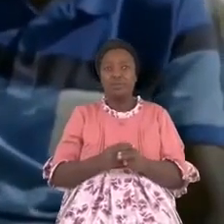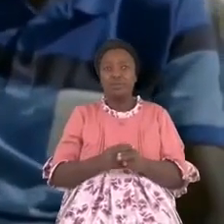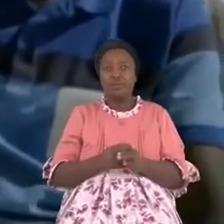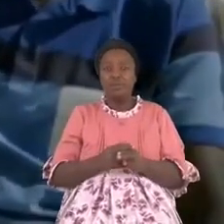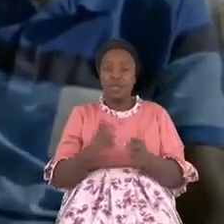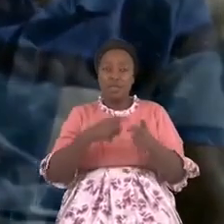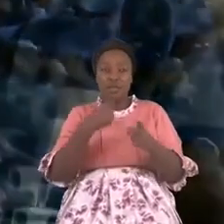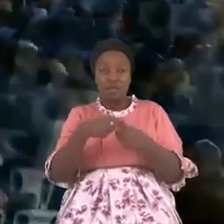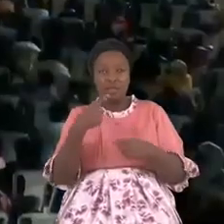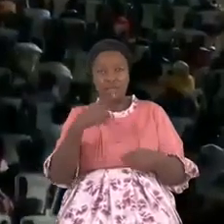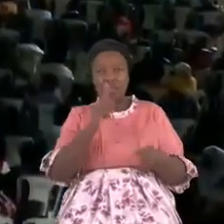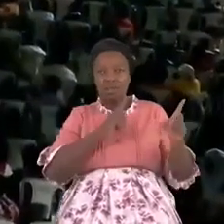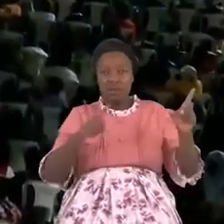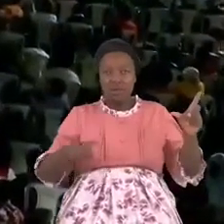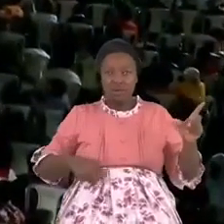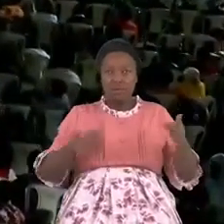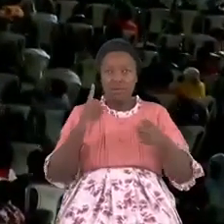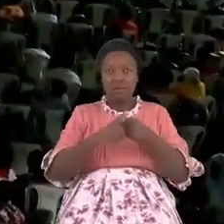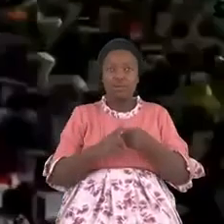Onyenwe anyị wee sị m,